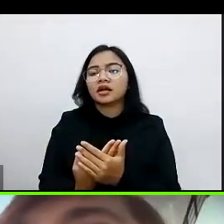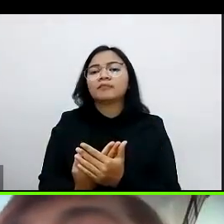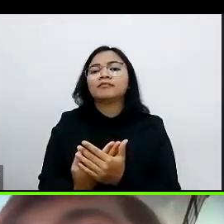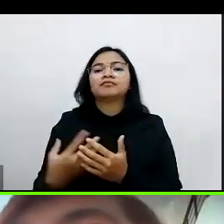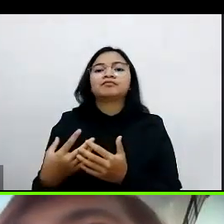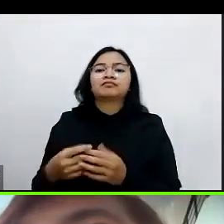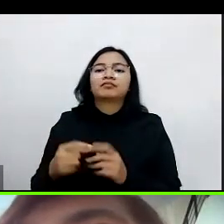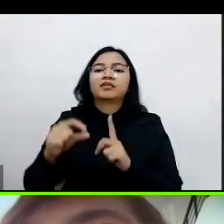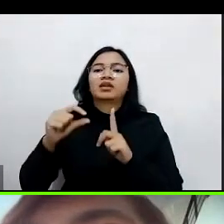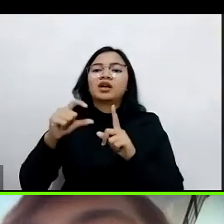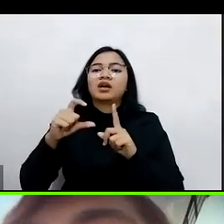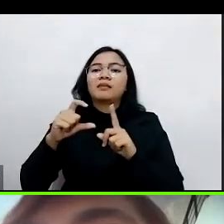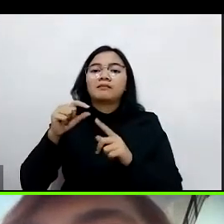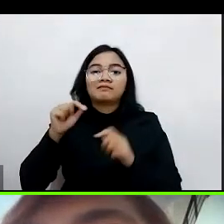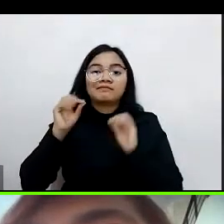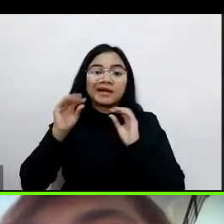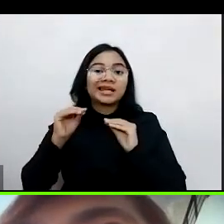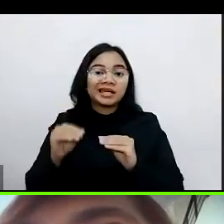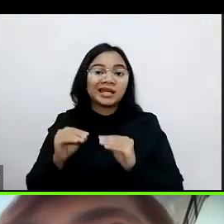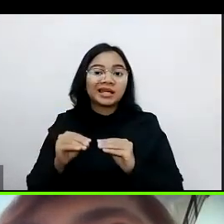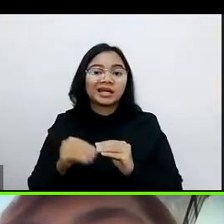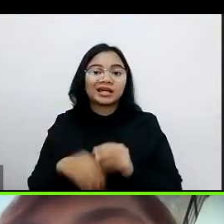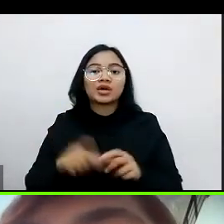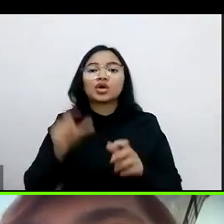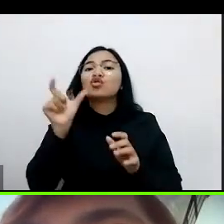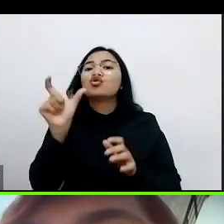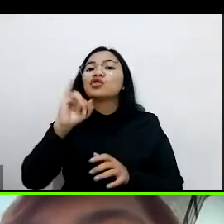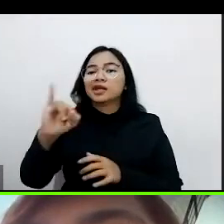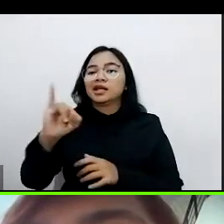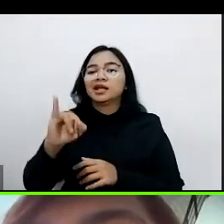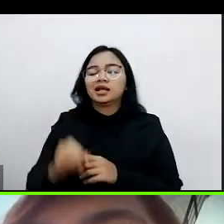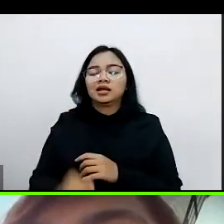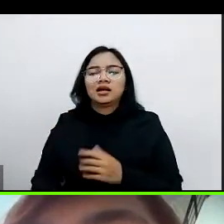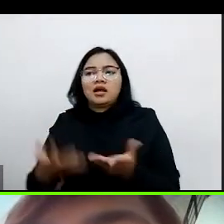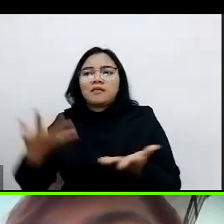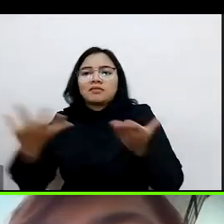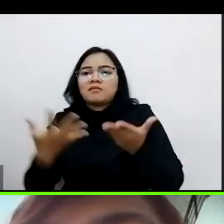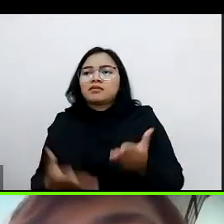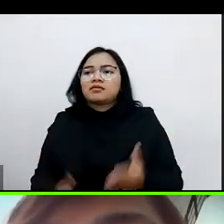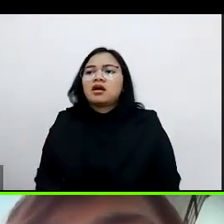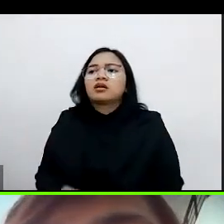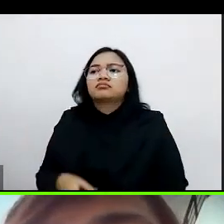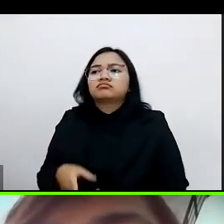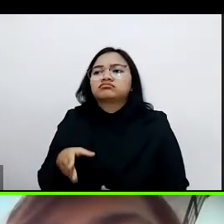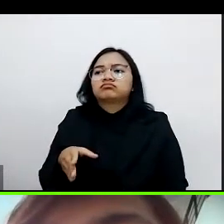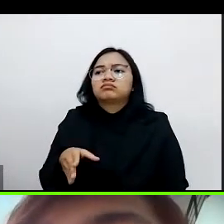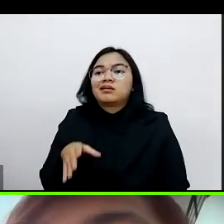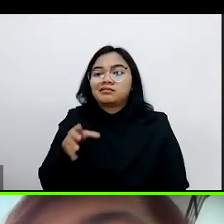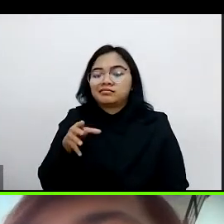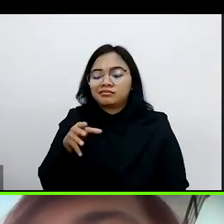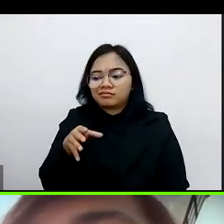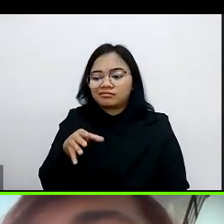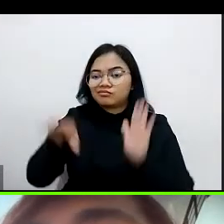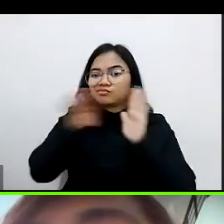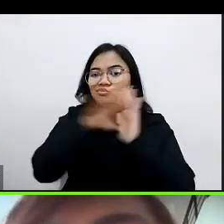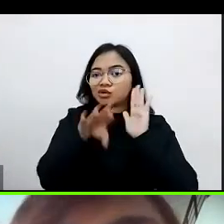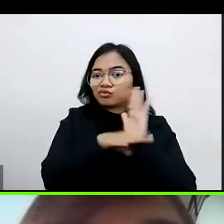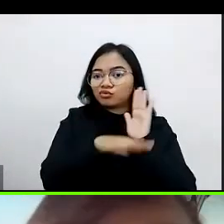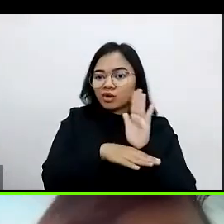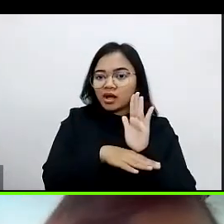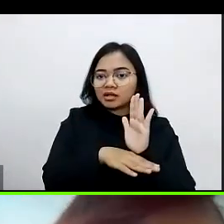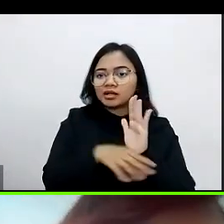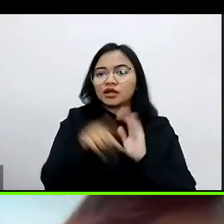Akan tetapi bagaimana kemudian ketentuan-ketentuan dalam apa kode etik dan kode perilaku itu juga